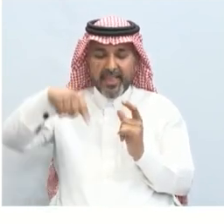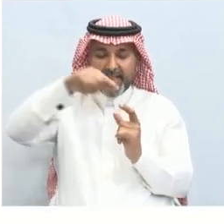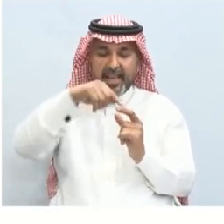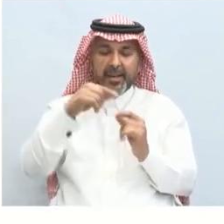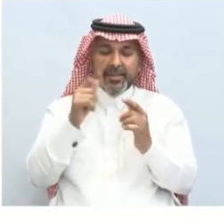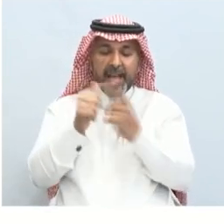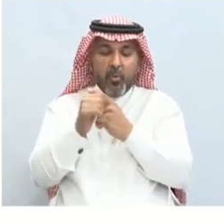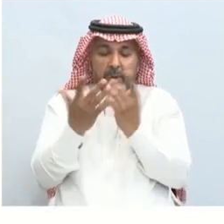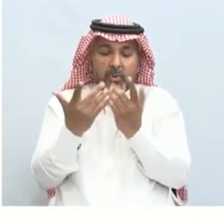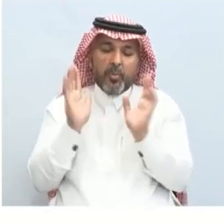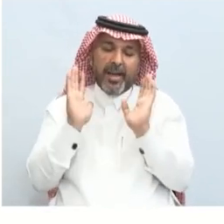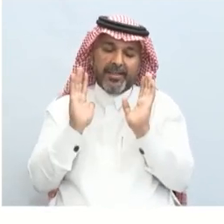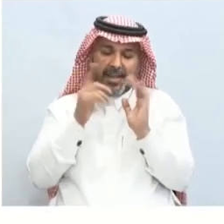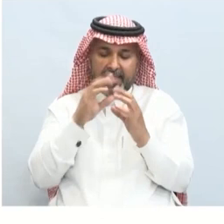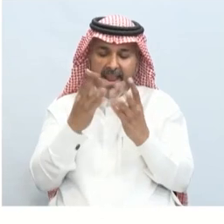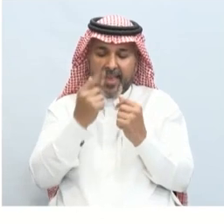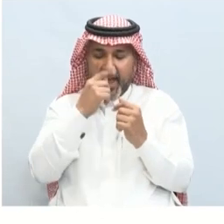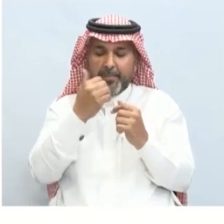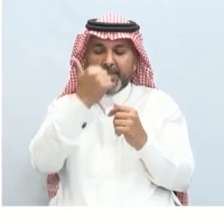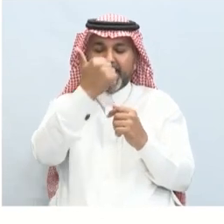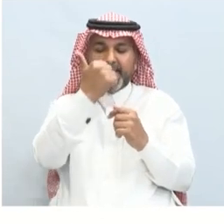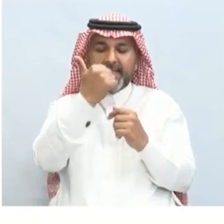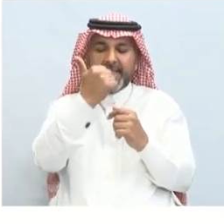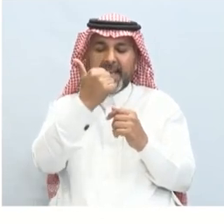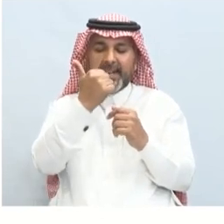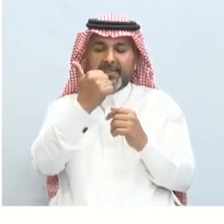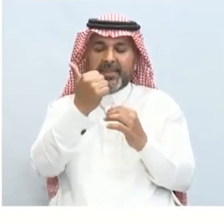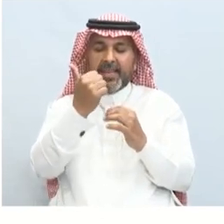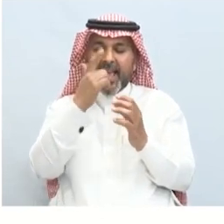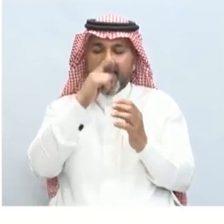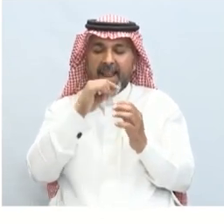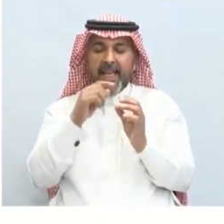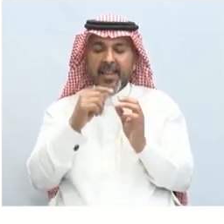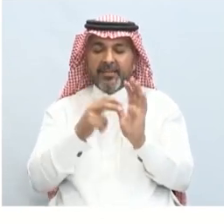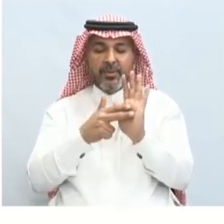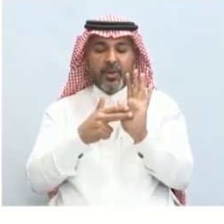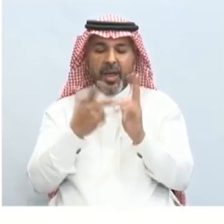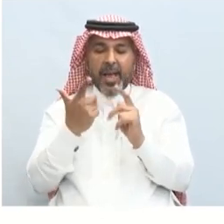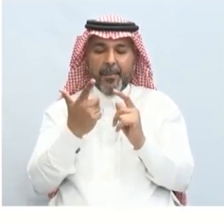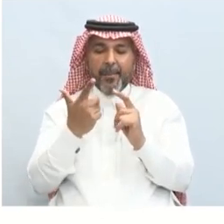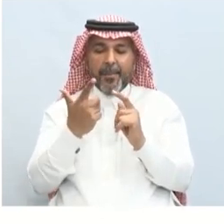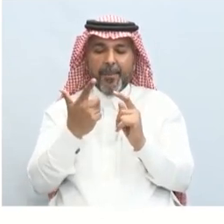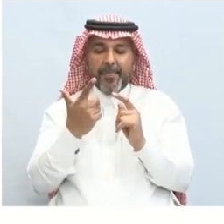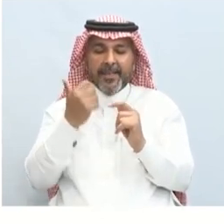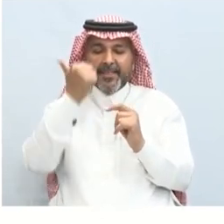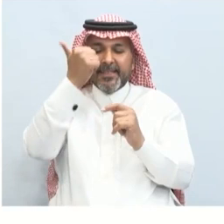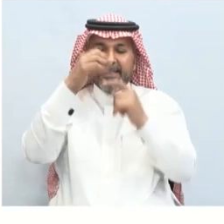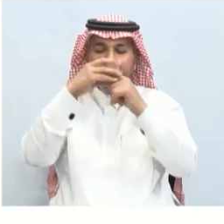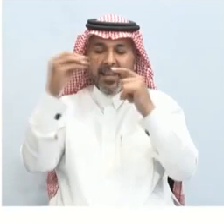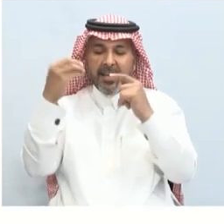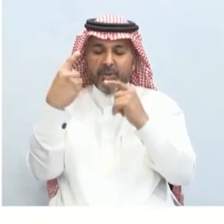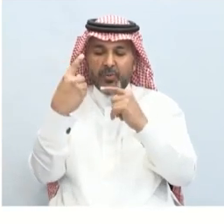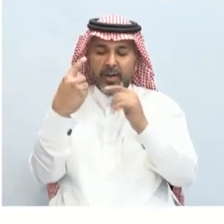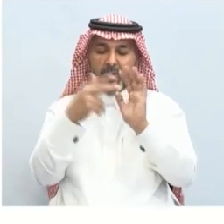سته عناصر اذا عدد العناصر او عدد عناصر فضاء العينه فضاء